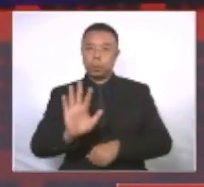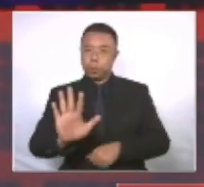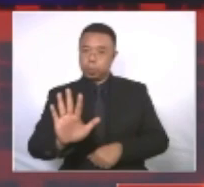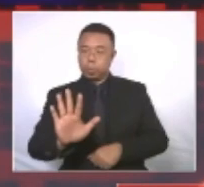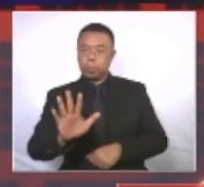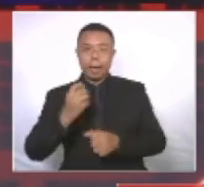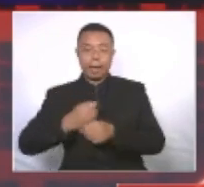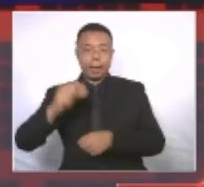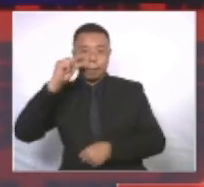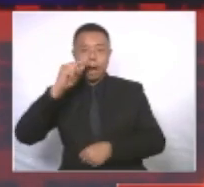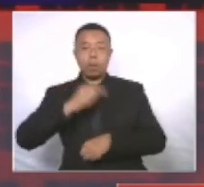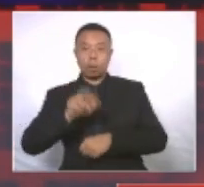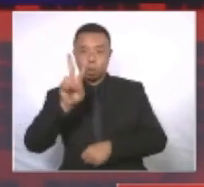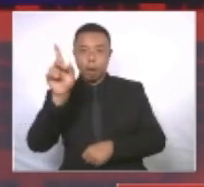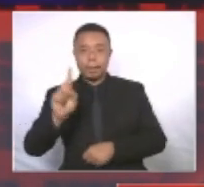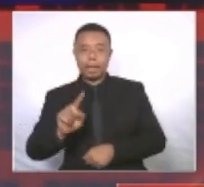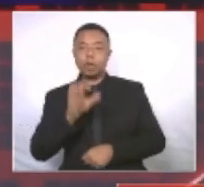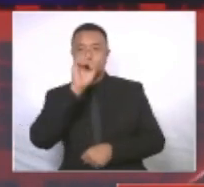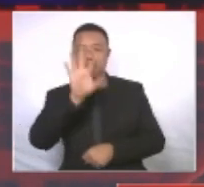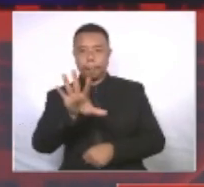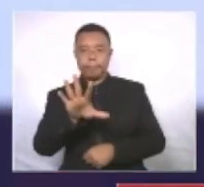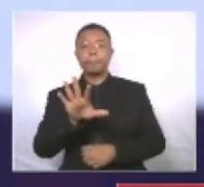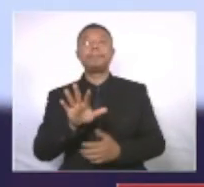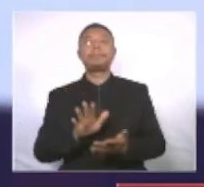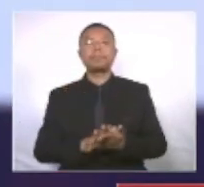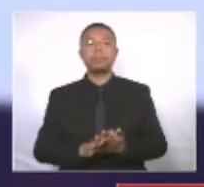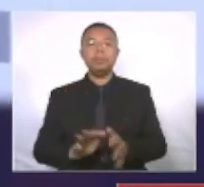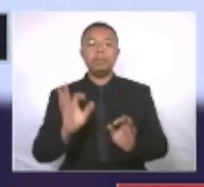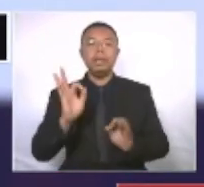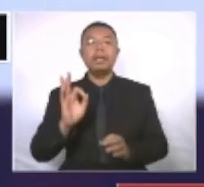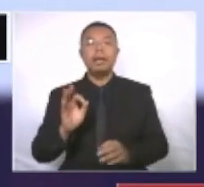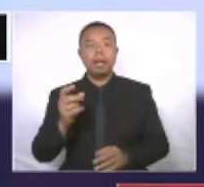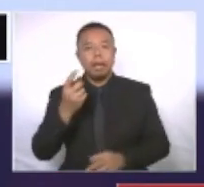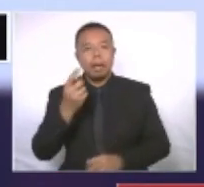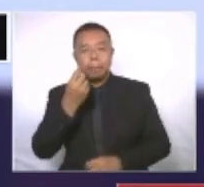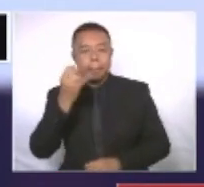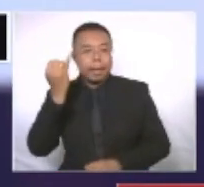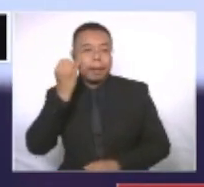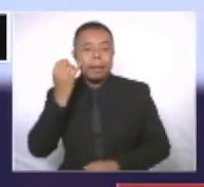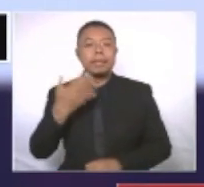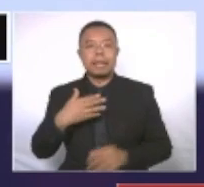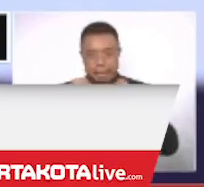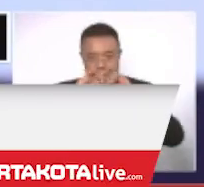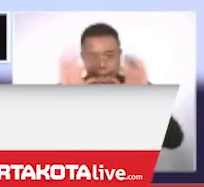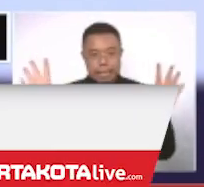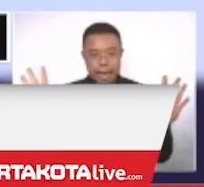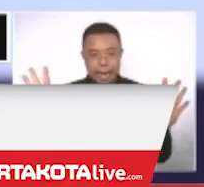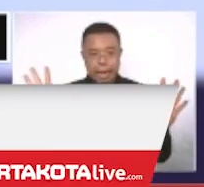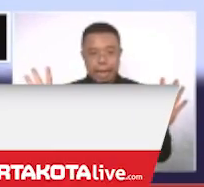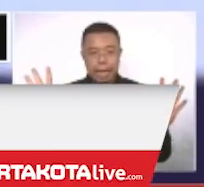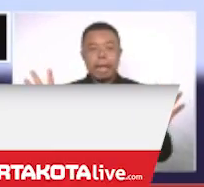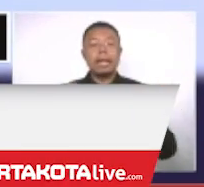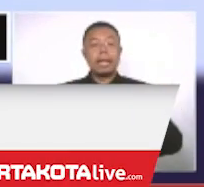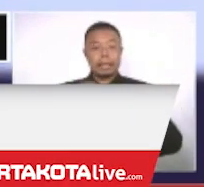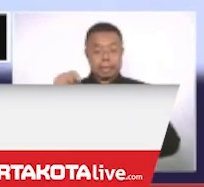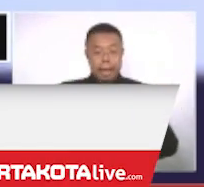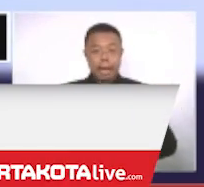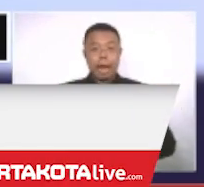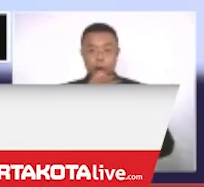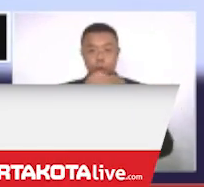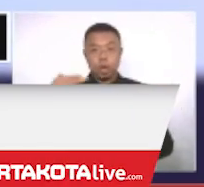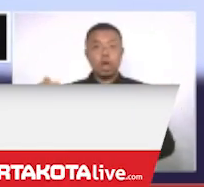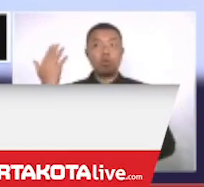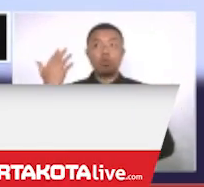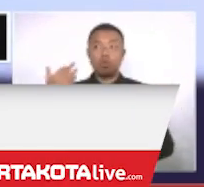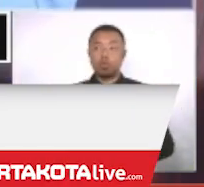Pak Gibran, waktu Anda 2 menit untuk menanggapi. Baik, Gus Muhaimin. Saya jelaskan ya. Sekarang Indonesia